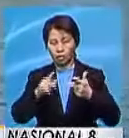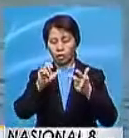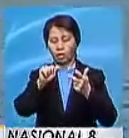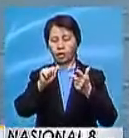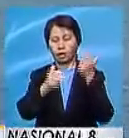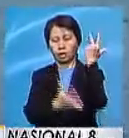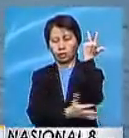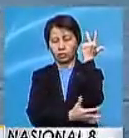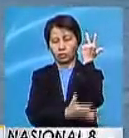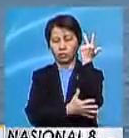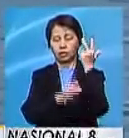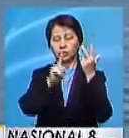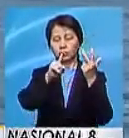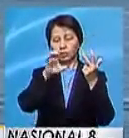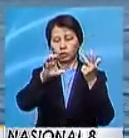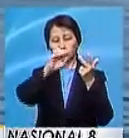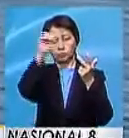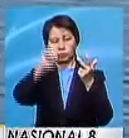Jasin 100%.